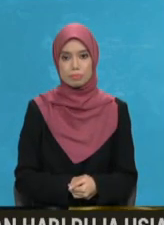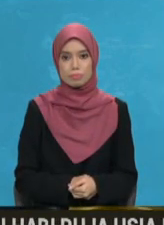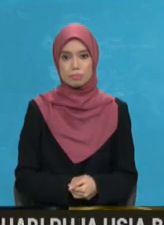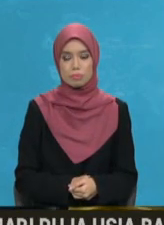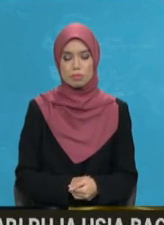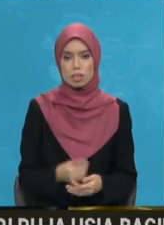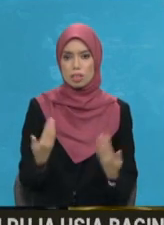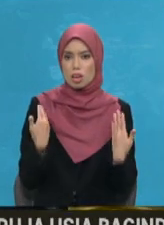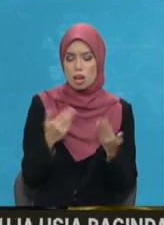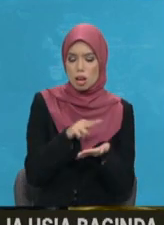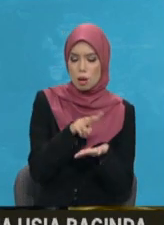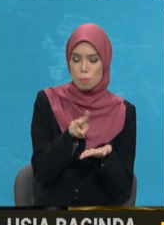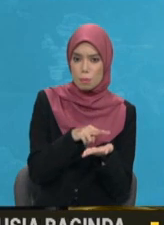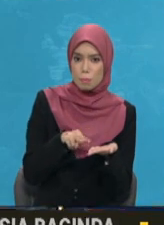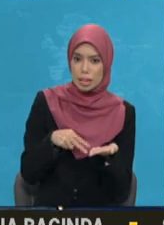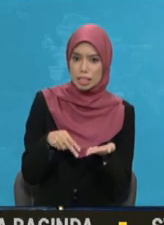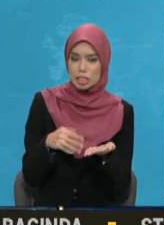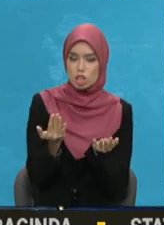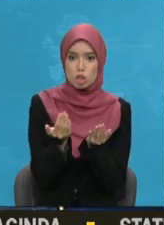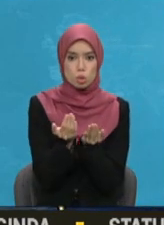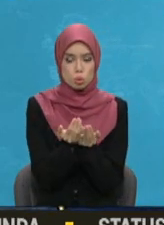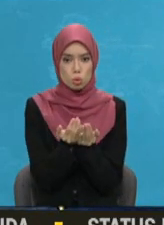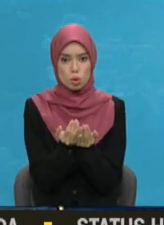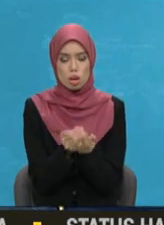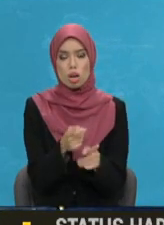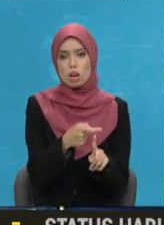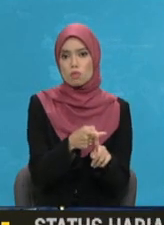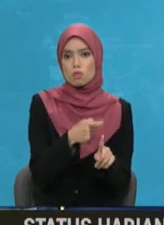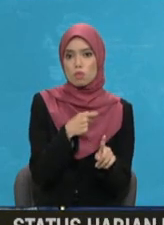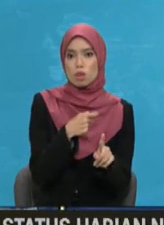bacaan surah al-fatihah dipimpin oleh yang berhormat